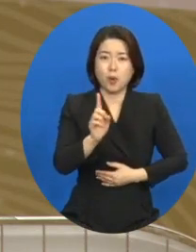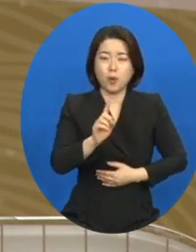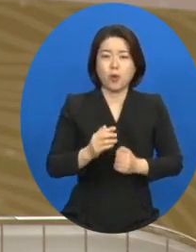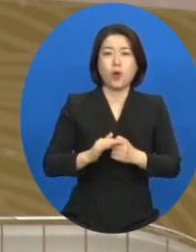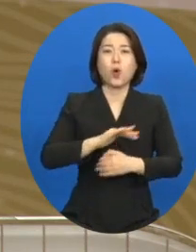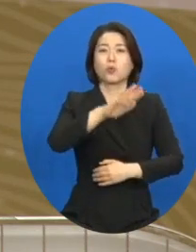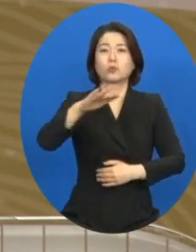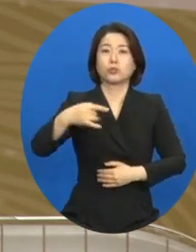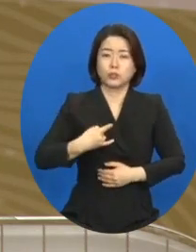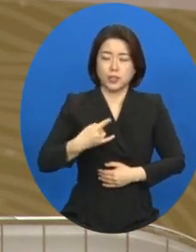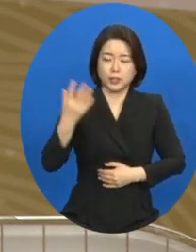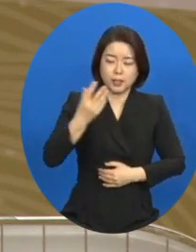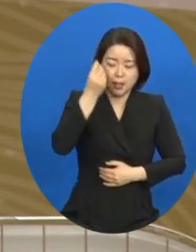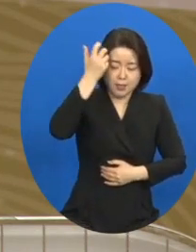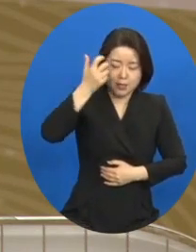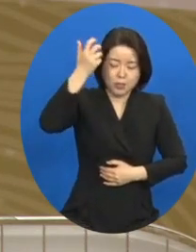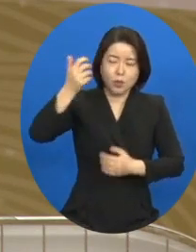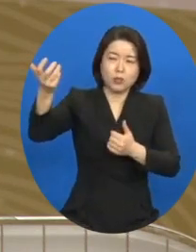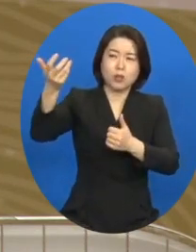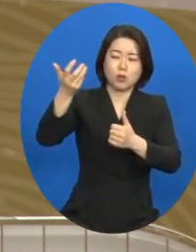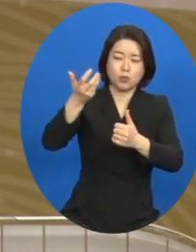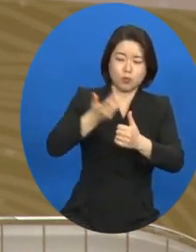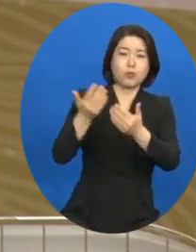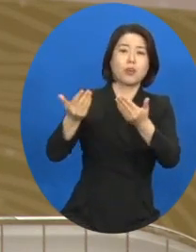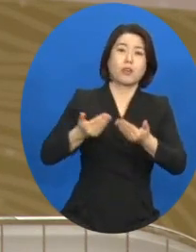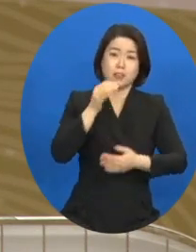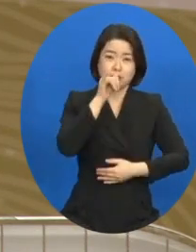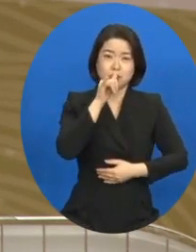우리에게 성령을 보내신 거예요.